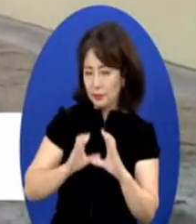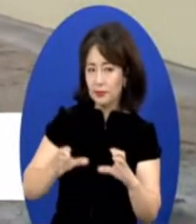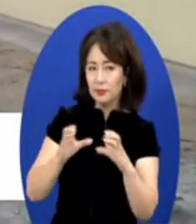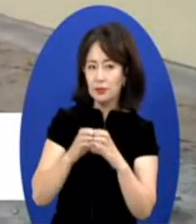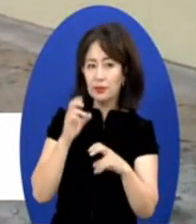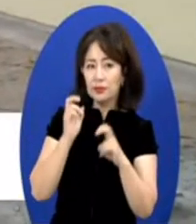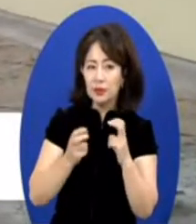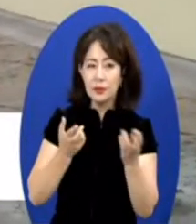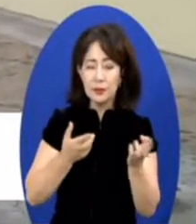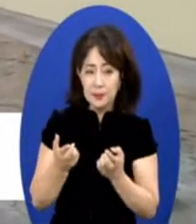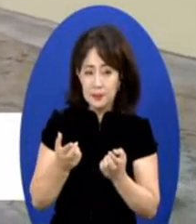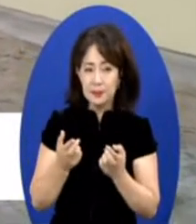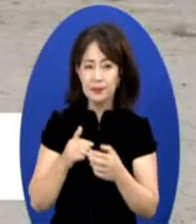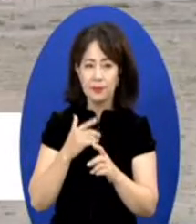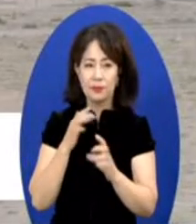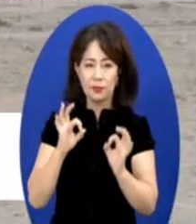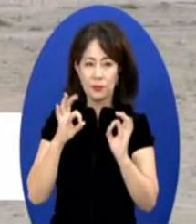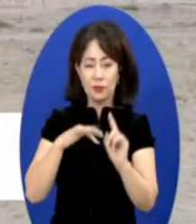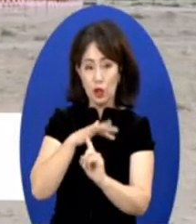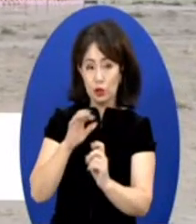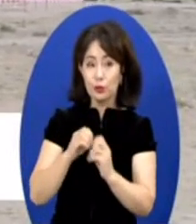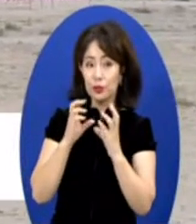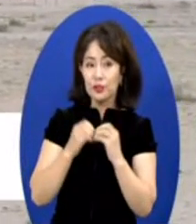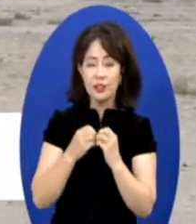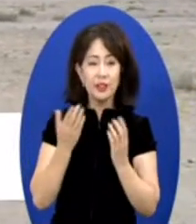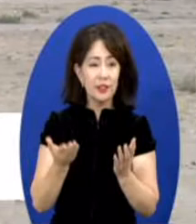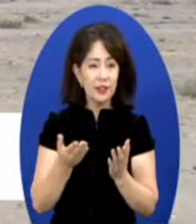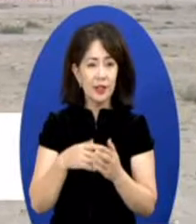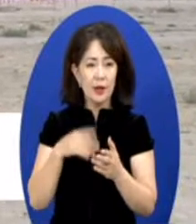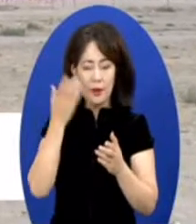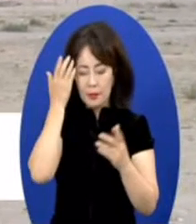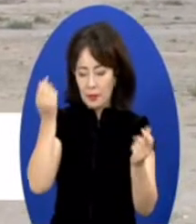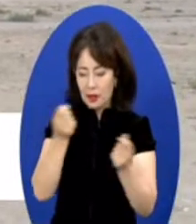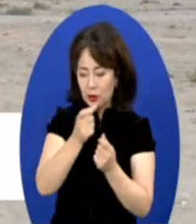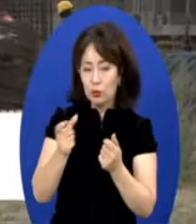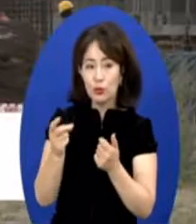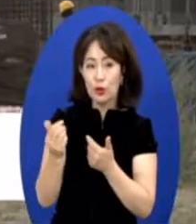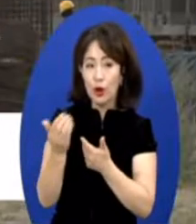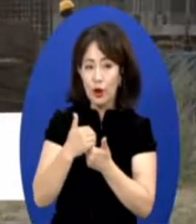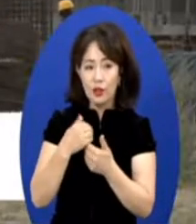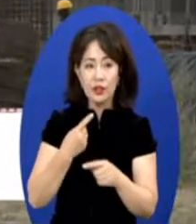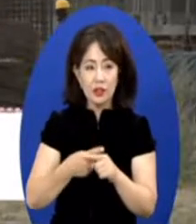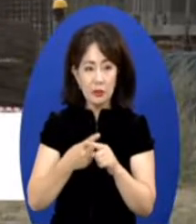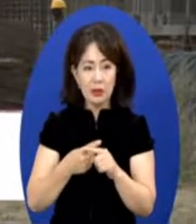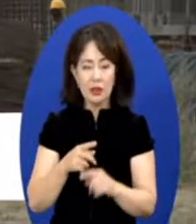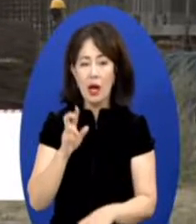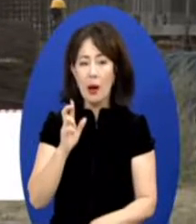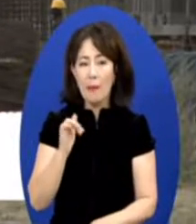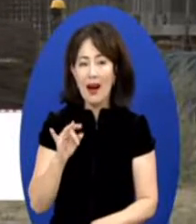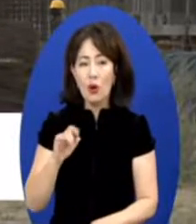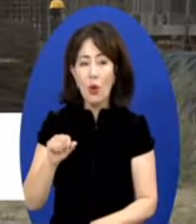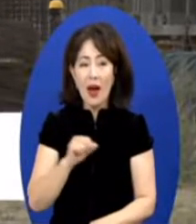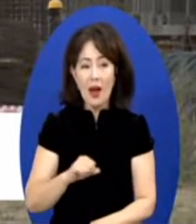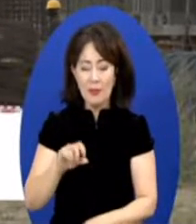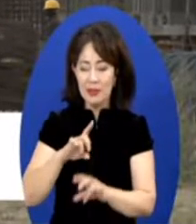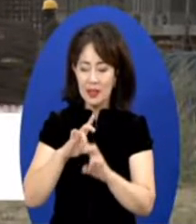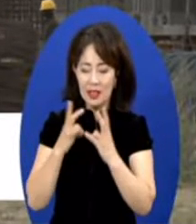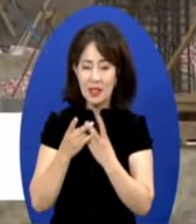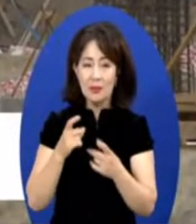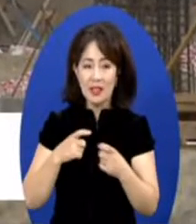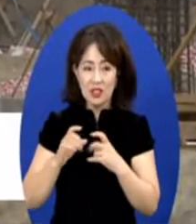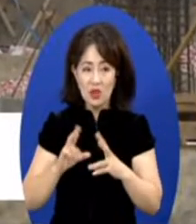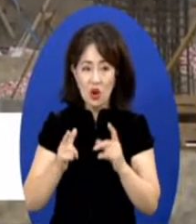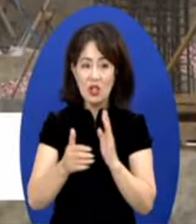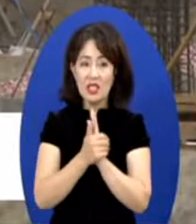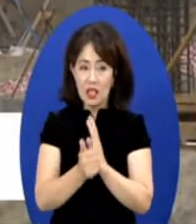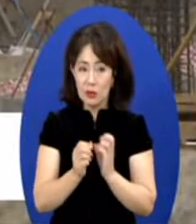хэмжээнд үйлдвэрлэж бизнес эрхлэх таатай орчин бүрдэх юм а. За тэр чинь малчтын орлого нэмэгдэн, баруун аймгуудын нийгэм дэнцгийн өрсөлдөх чадварыг бий